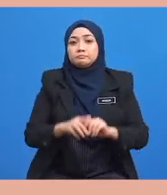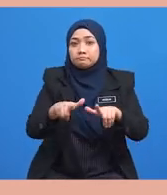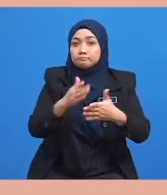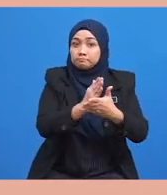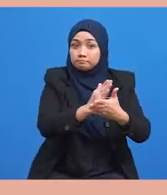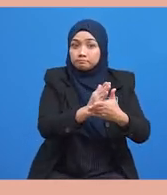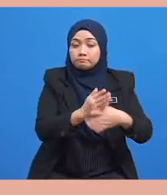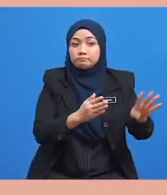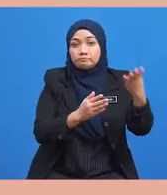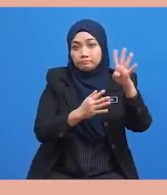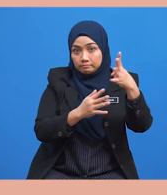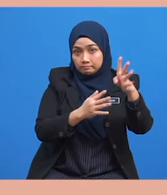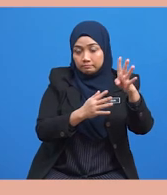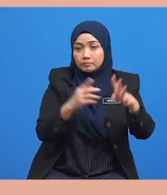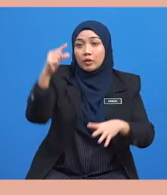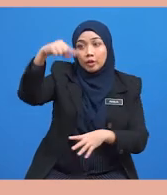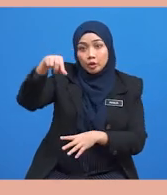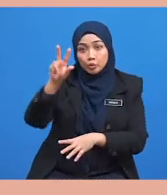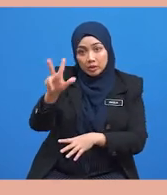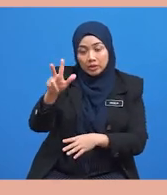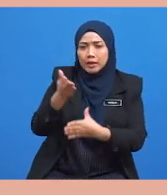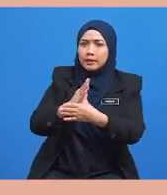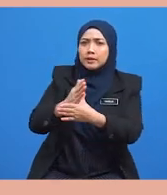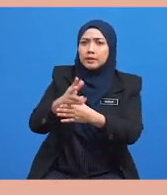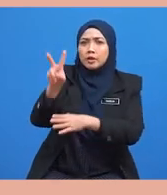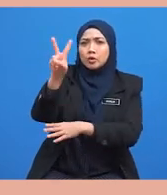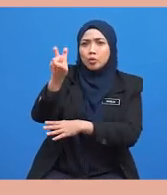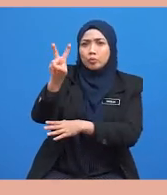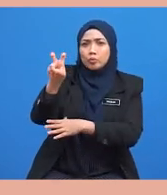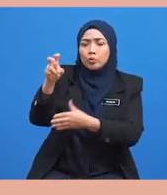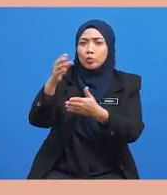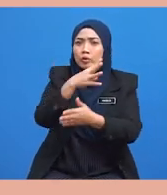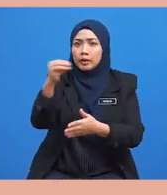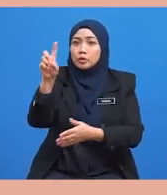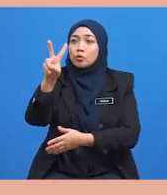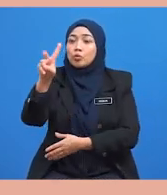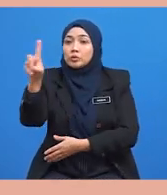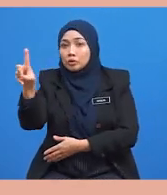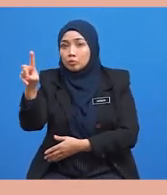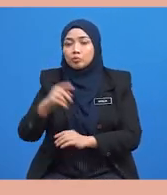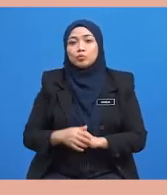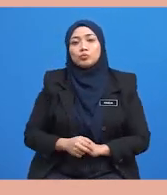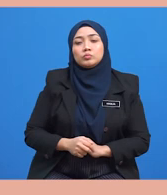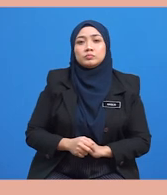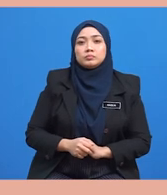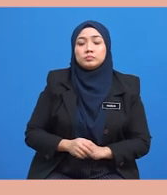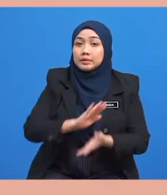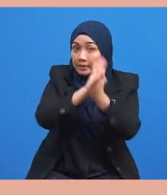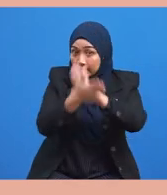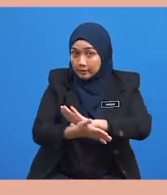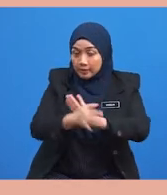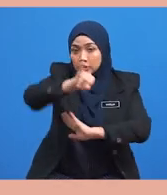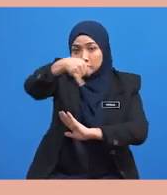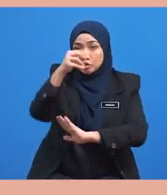14, manakala Q3 berada di antara 20 dan 21. Oleh itu, julat